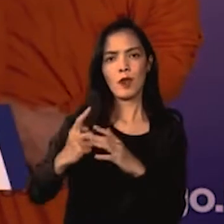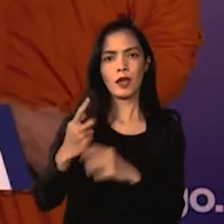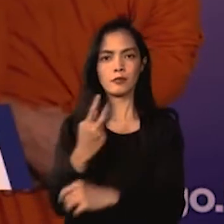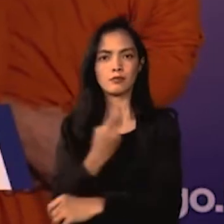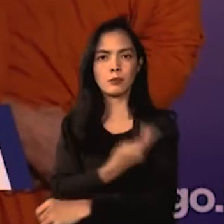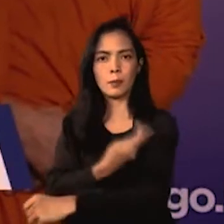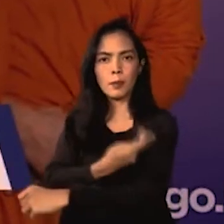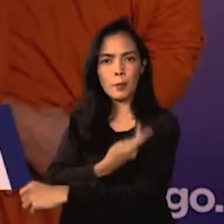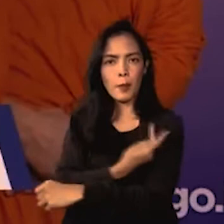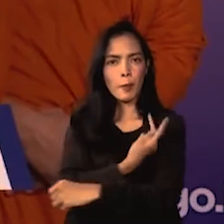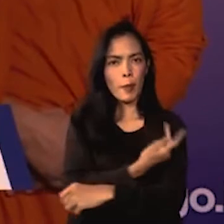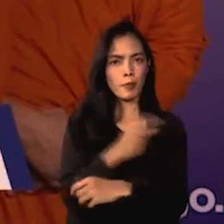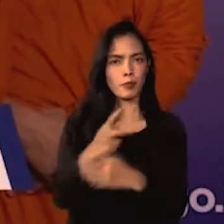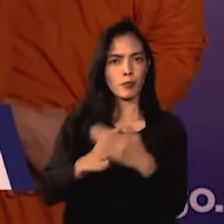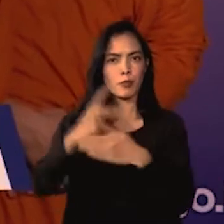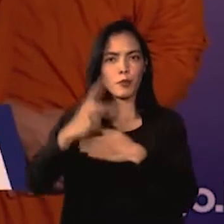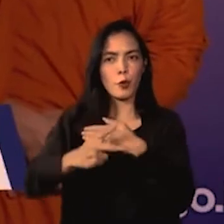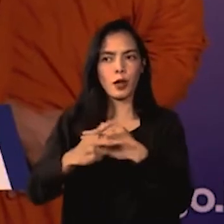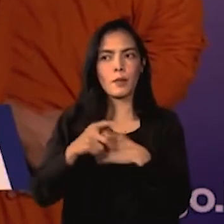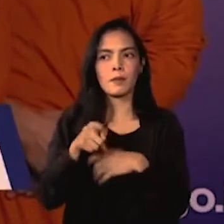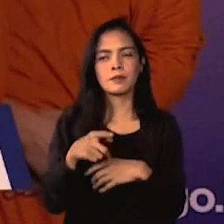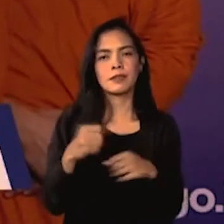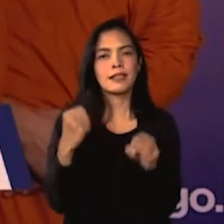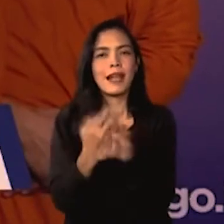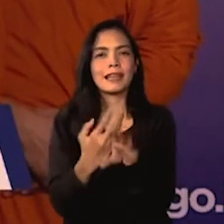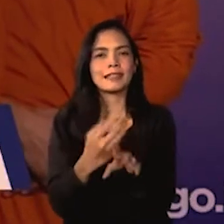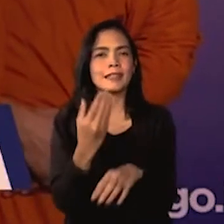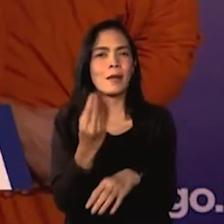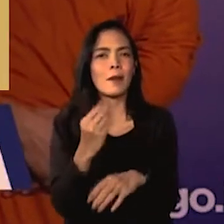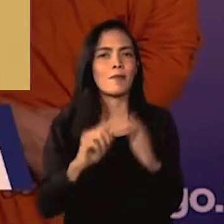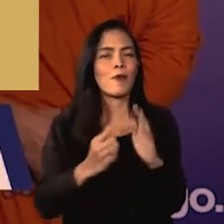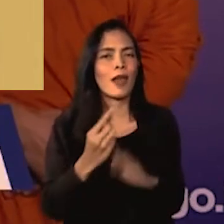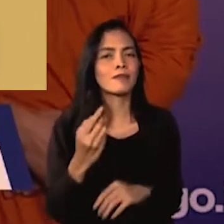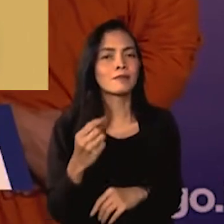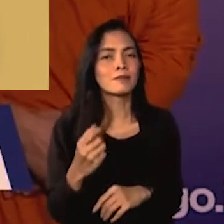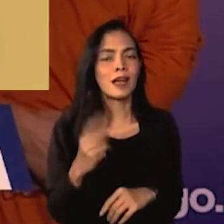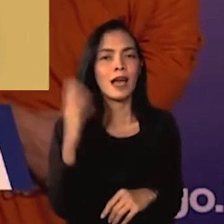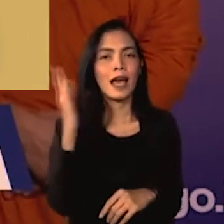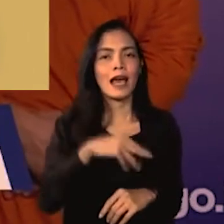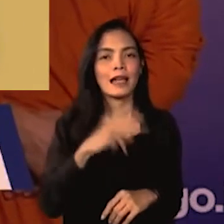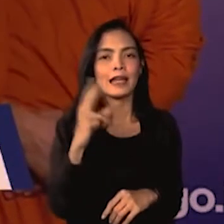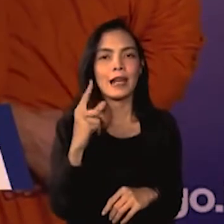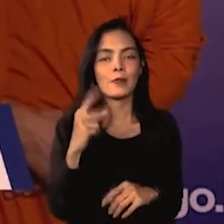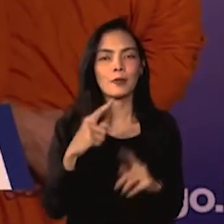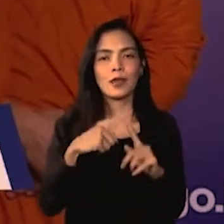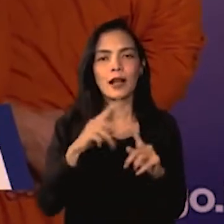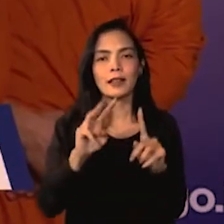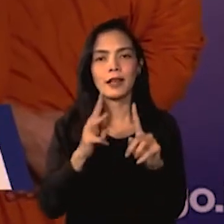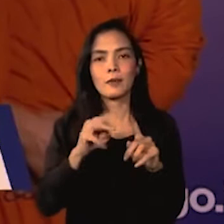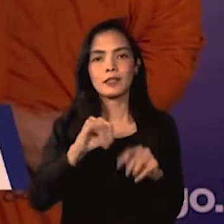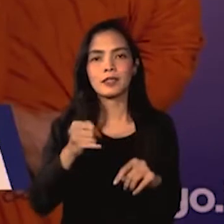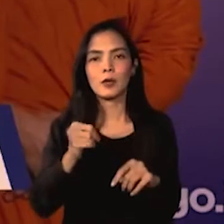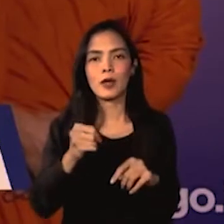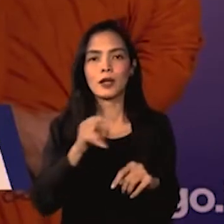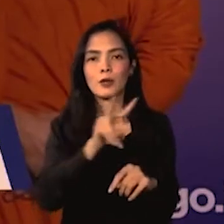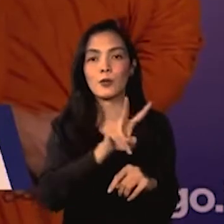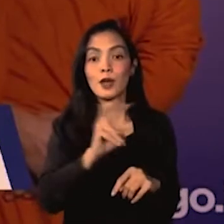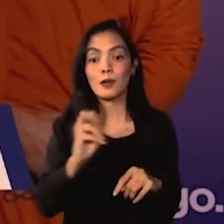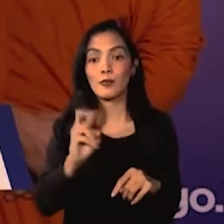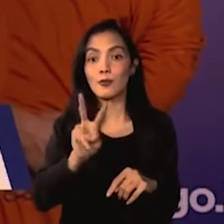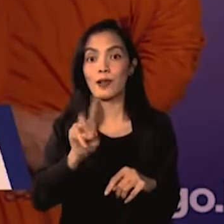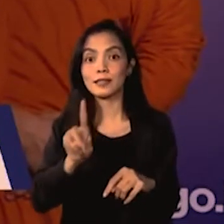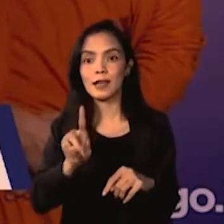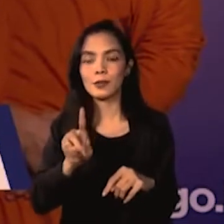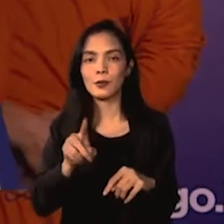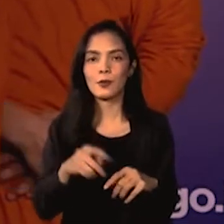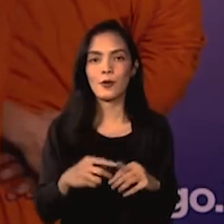vaksinasi COVID-19 secara gratis pada hari Rabu tanggal 13 Januari 2021.